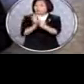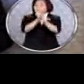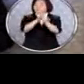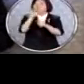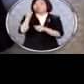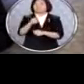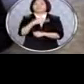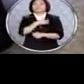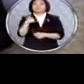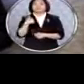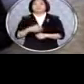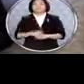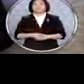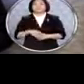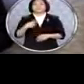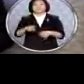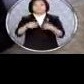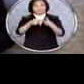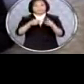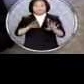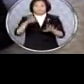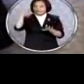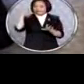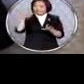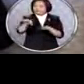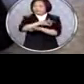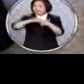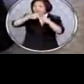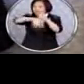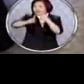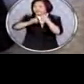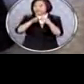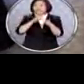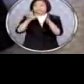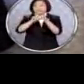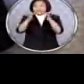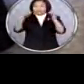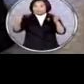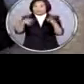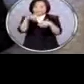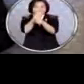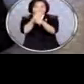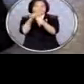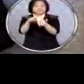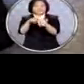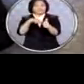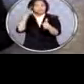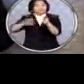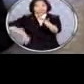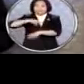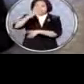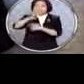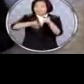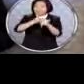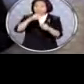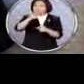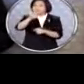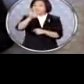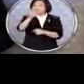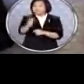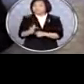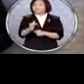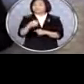展。另外我们要创造新的产业，比如说长期照顾产业，这个产业我也决定要投入4年400亿，快